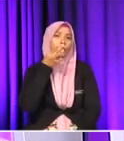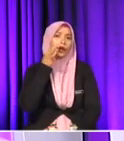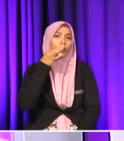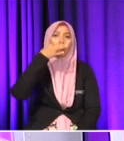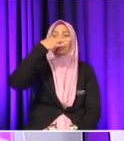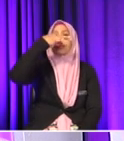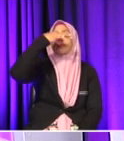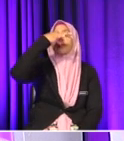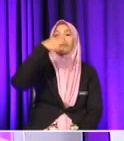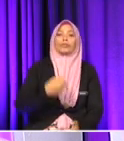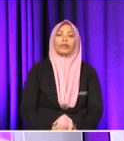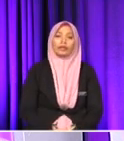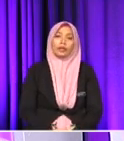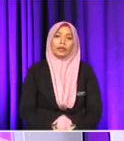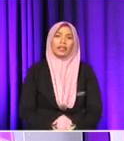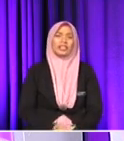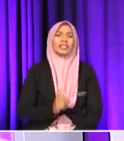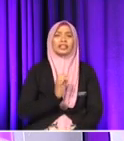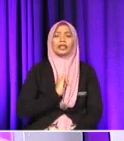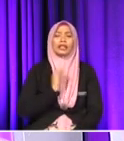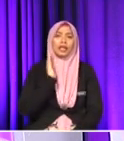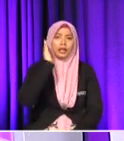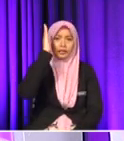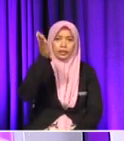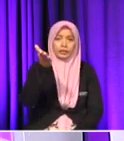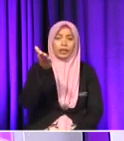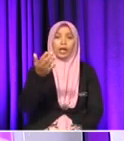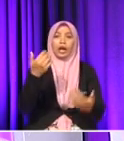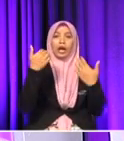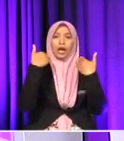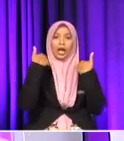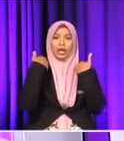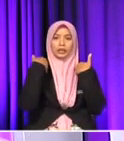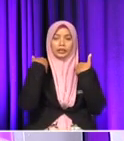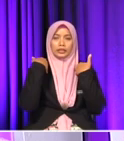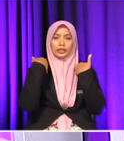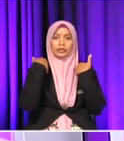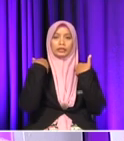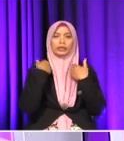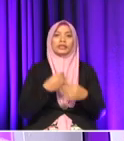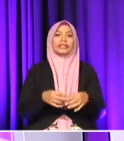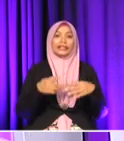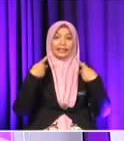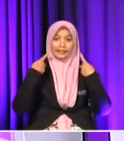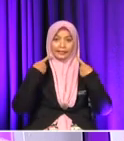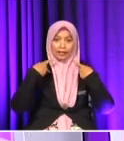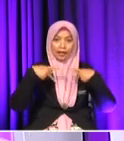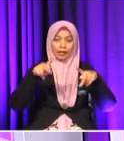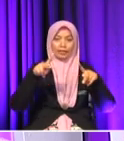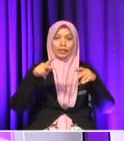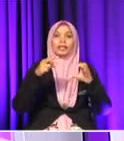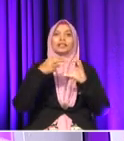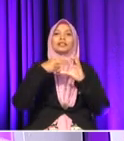betul saya akan ada sebuah Syarikat atau kenda yang saya buka di kamera